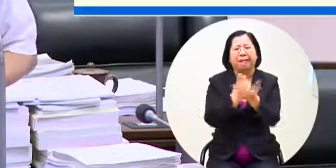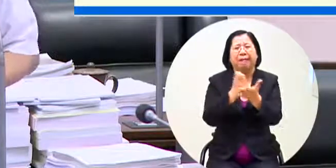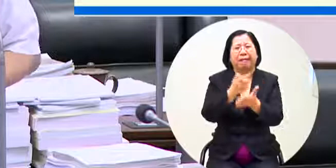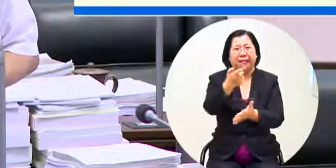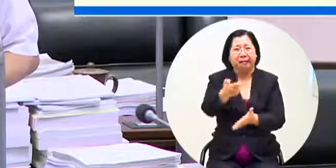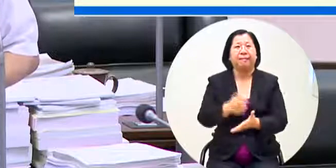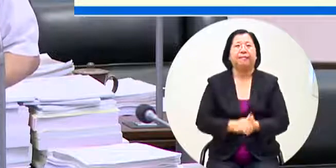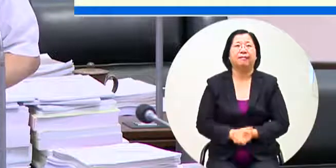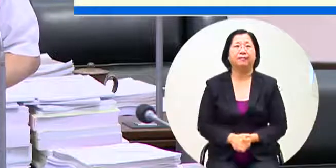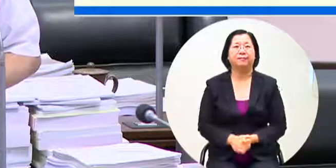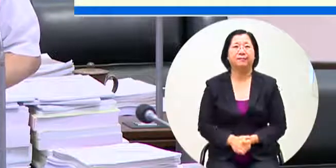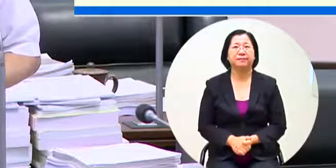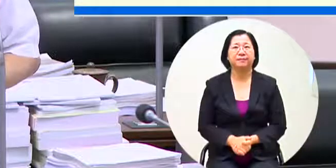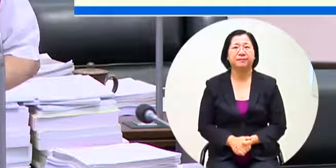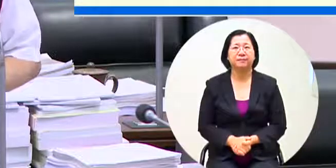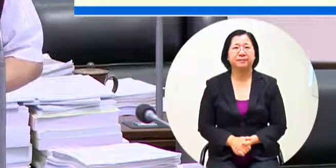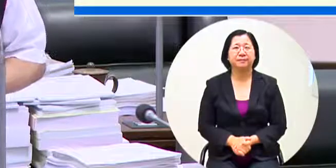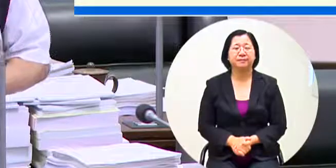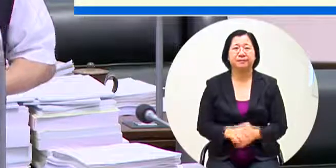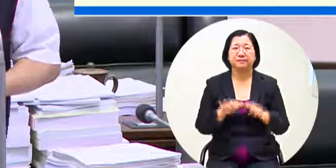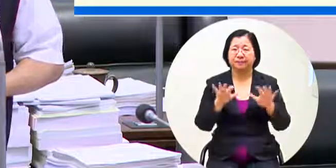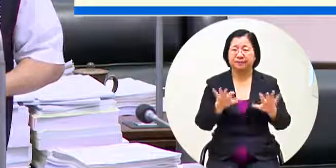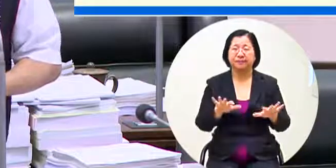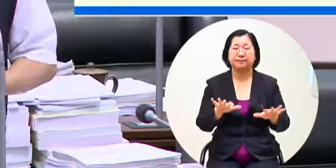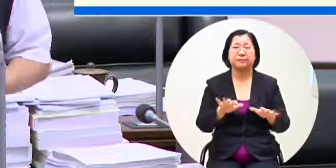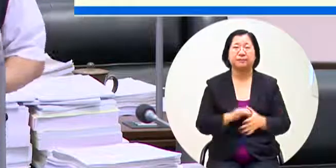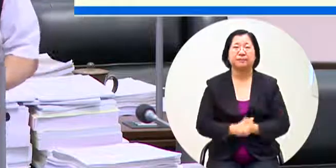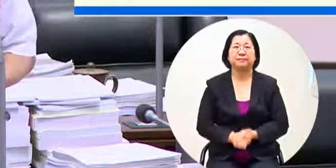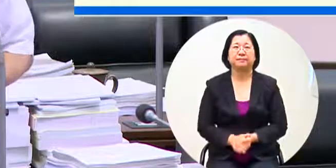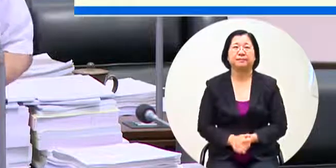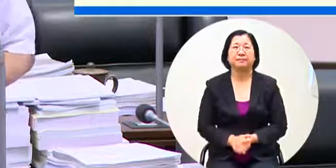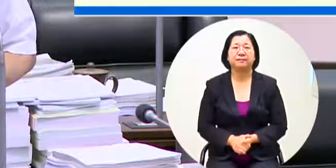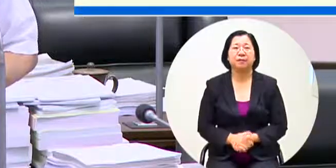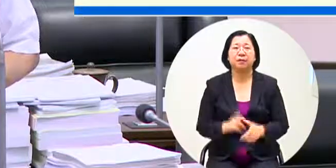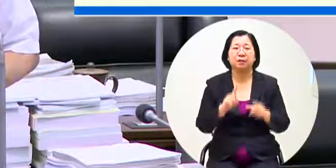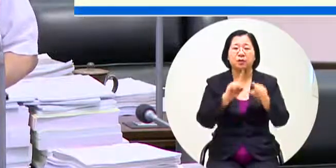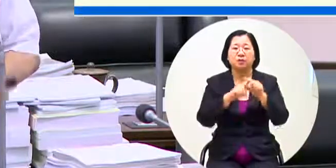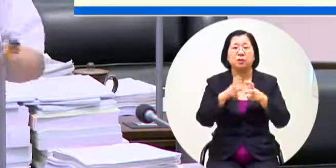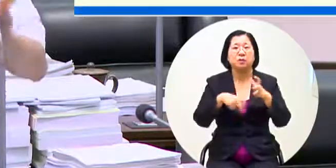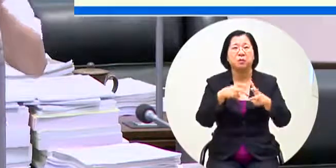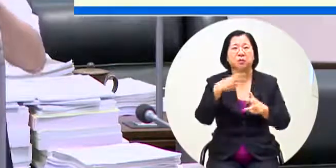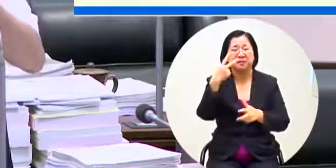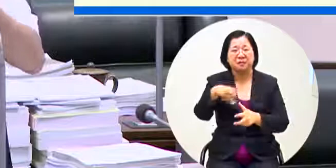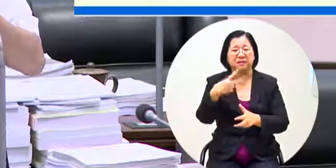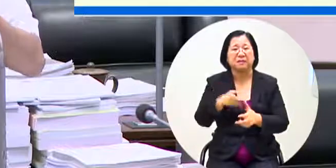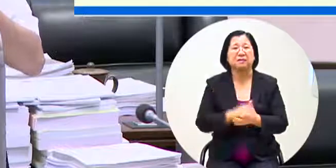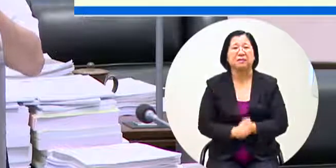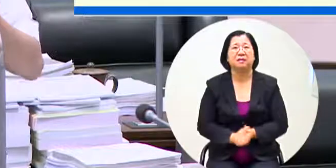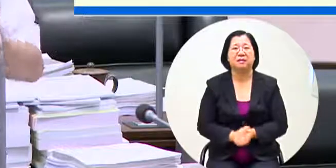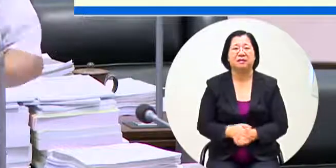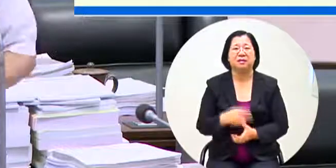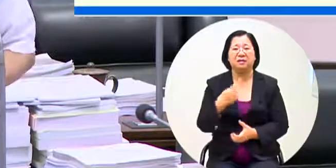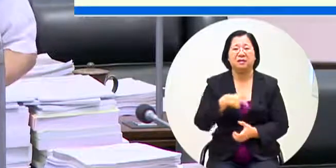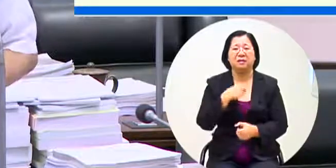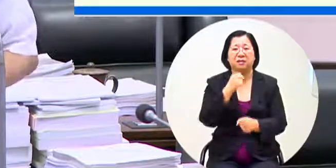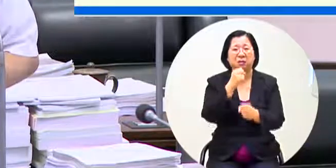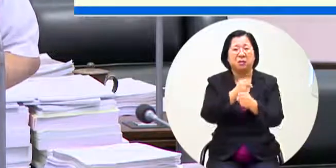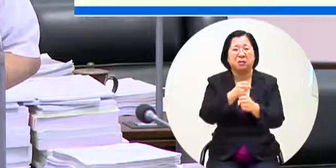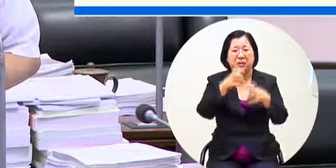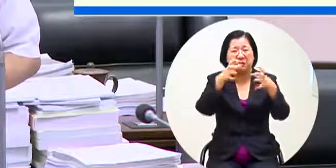个啊，中油要过来做这个试勤，我想吼，这恁们